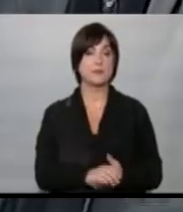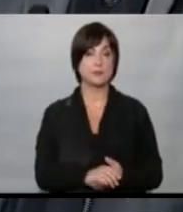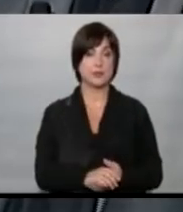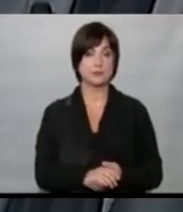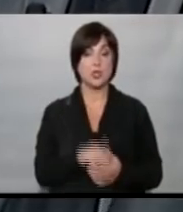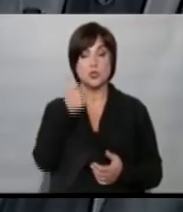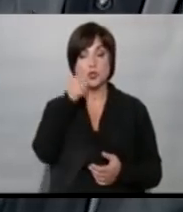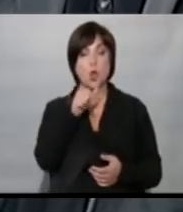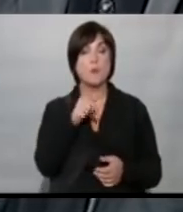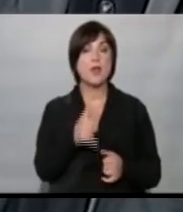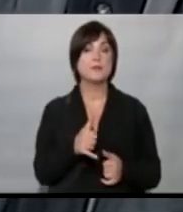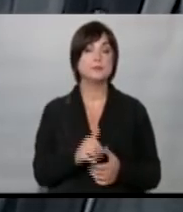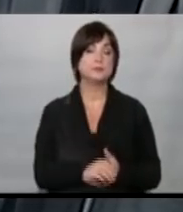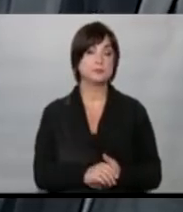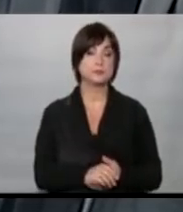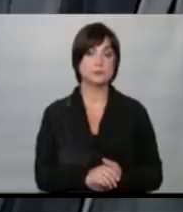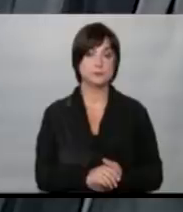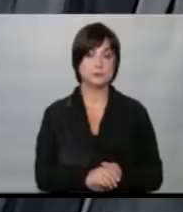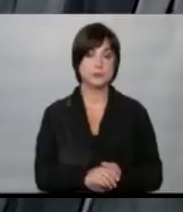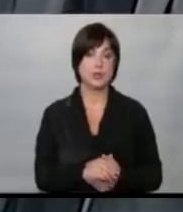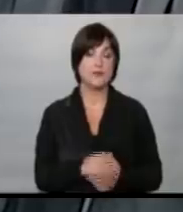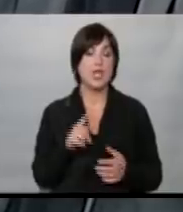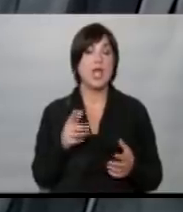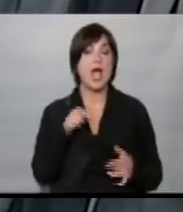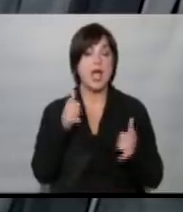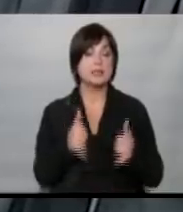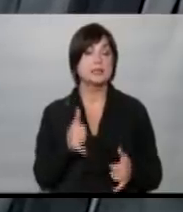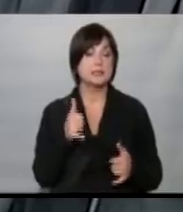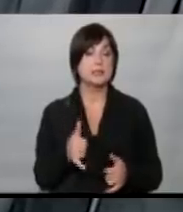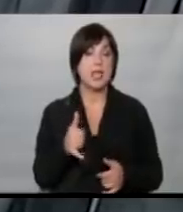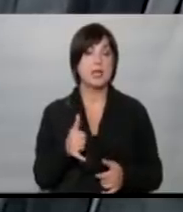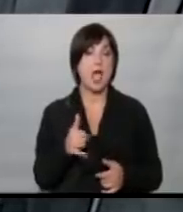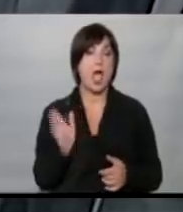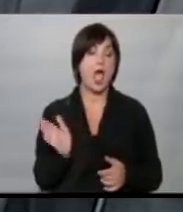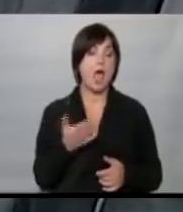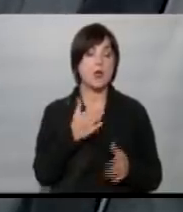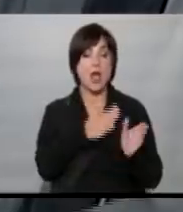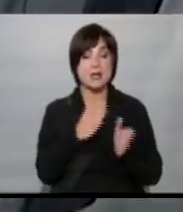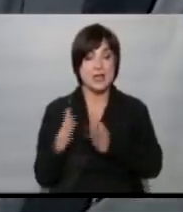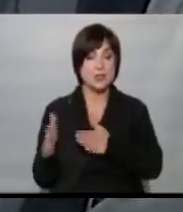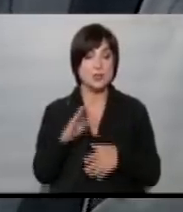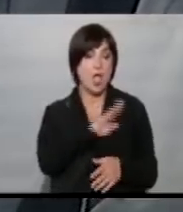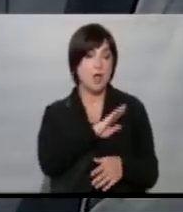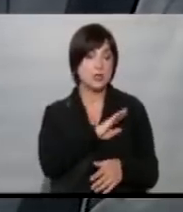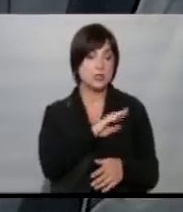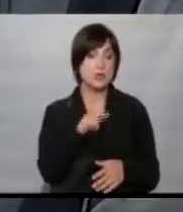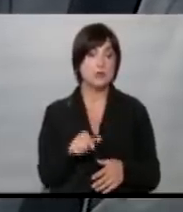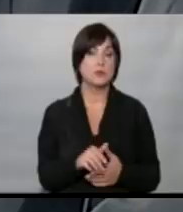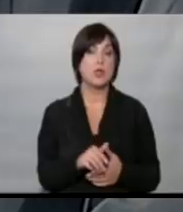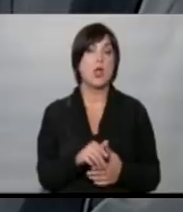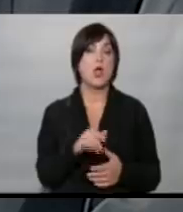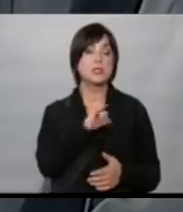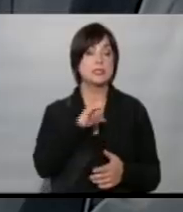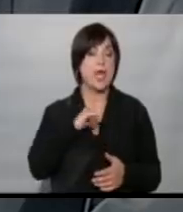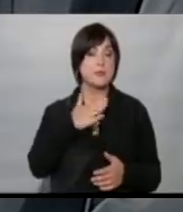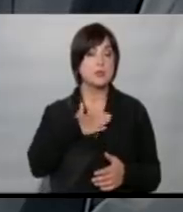сега? Вие сте ризикувани од самите себе, а не од другите. А сега, ако перманентно се ризикувате, значи од самиот